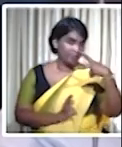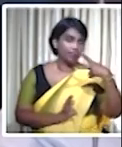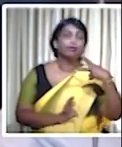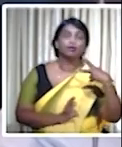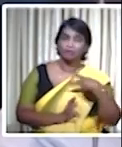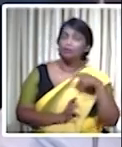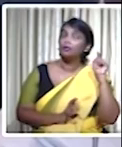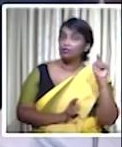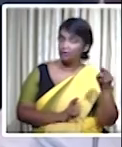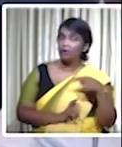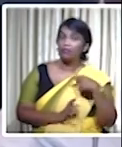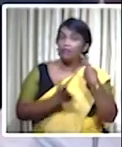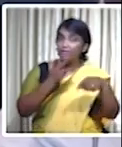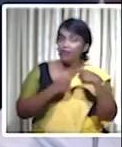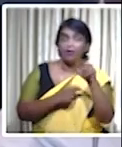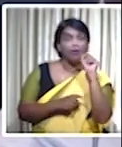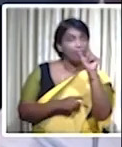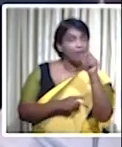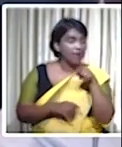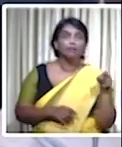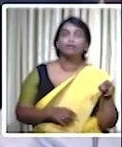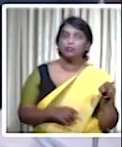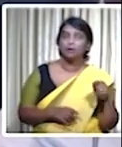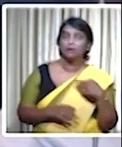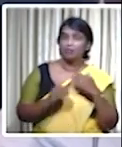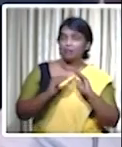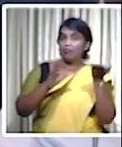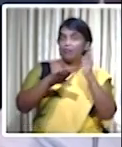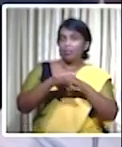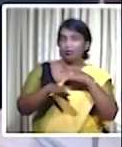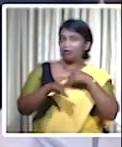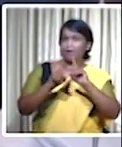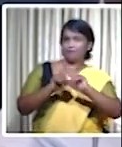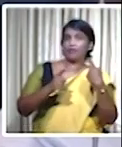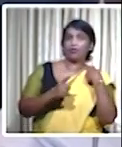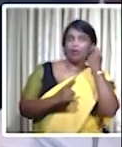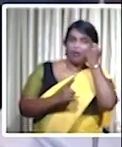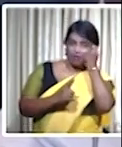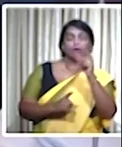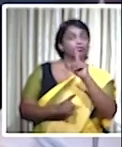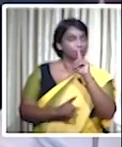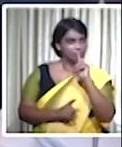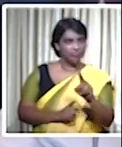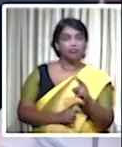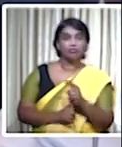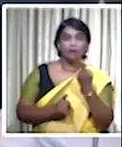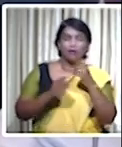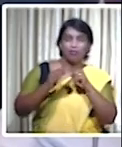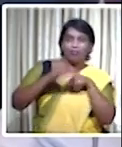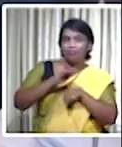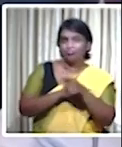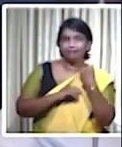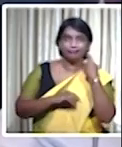නැහැ. එතුමා එම බාණ්ඩවල නාම භාවිතා කරමින් අතුපිට අරුතට හාත්පසින්ම වෙනස් අර්ථයක් ගෙනත් දෙන යටිපෙළ අරුත